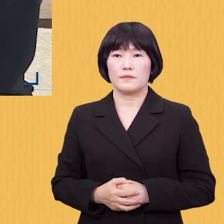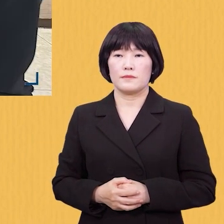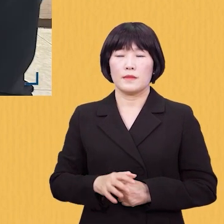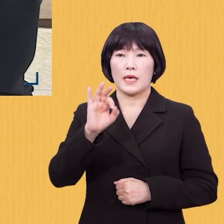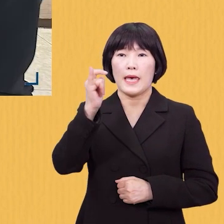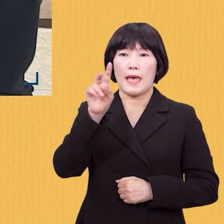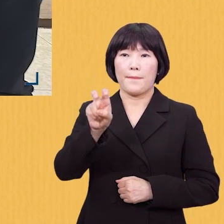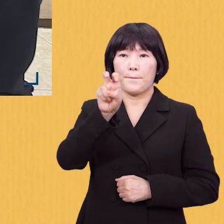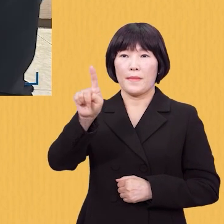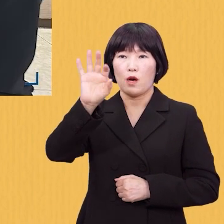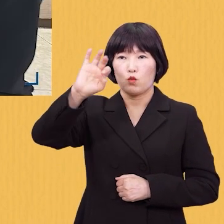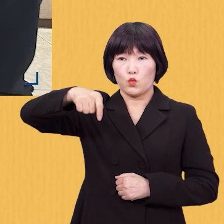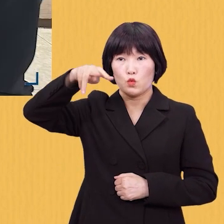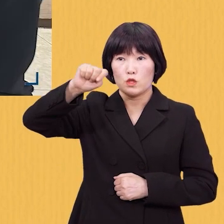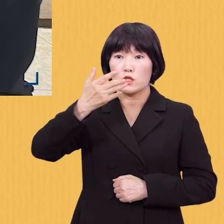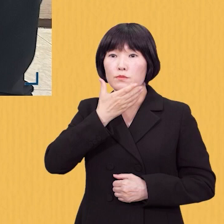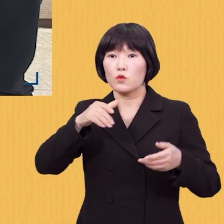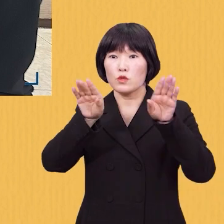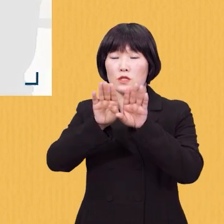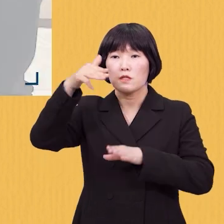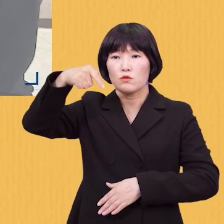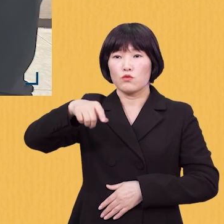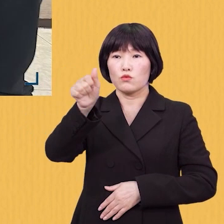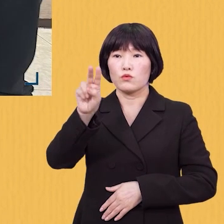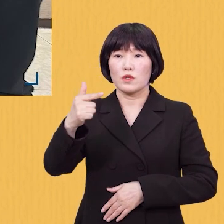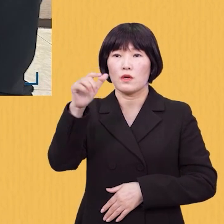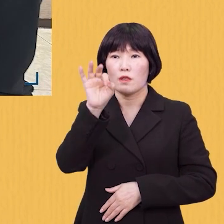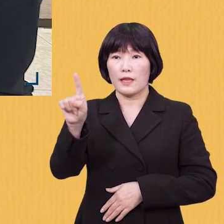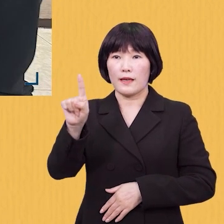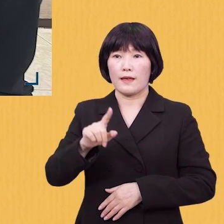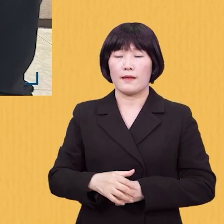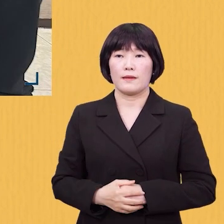엠마우스 복지관 최연아님,